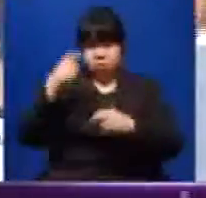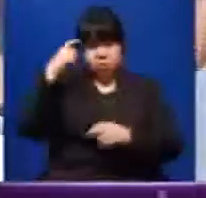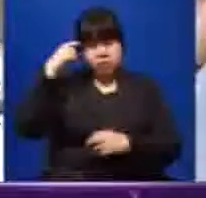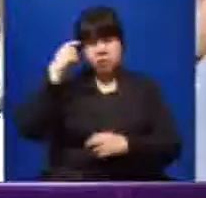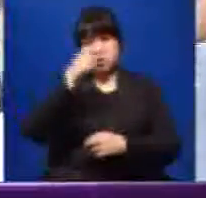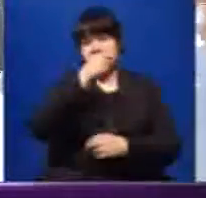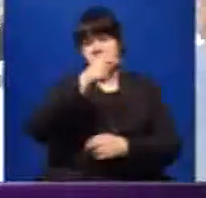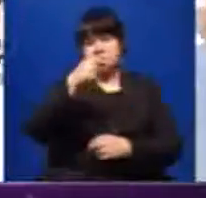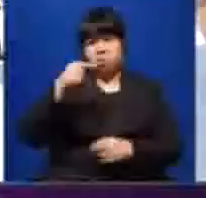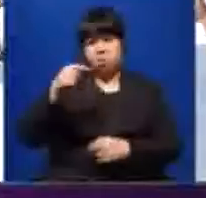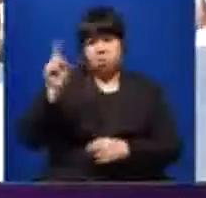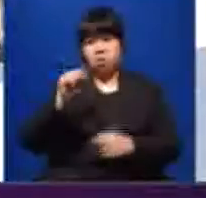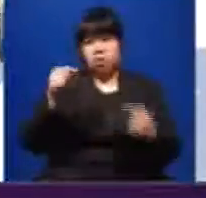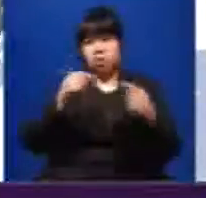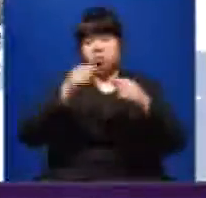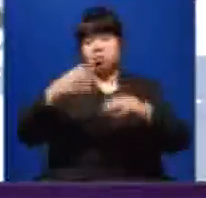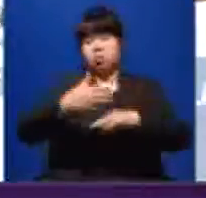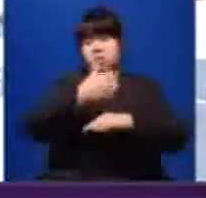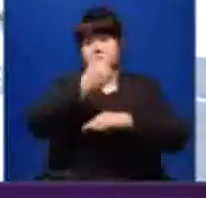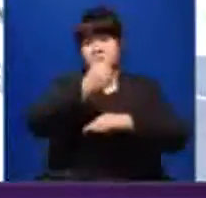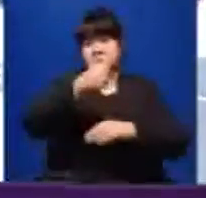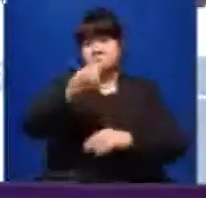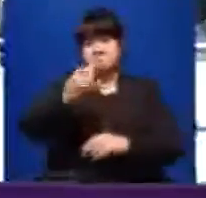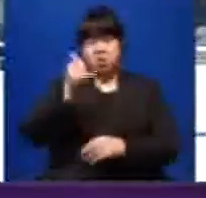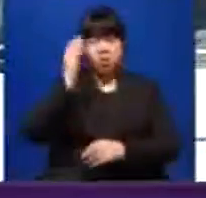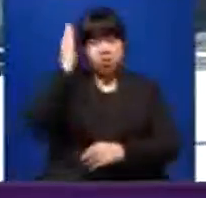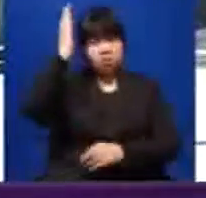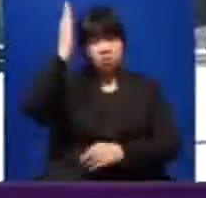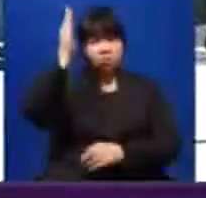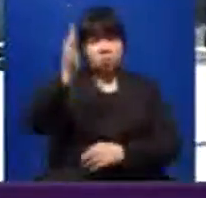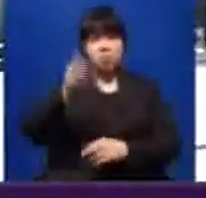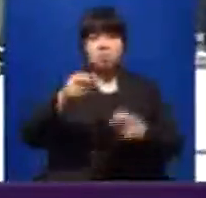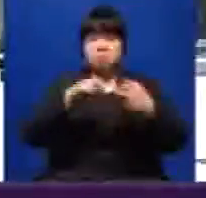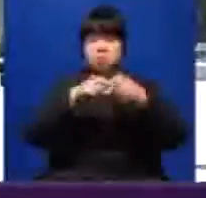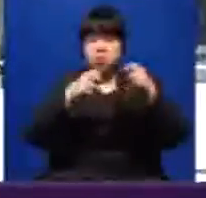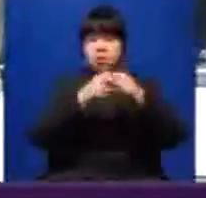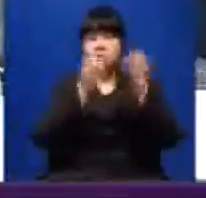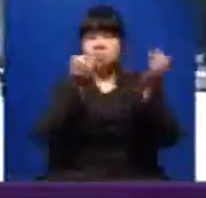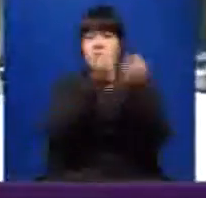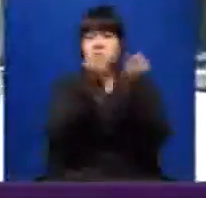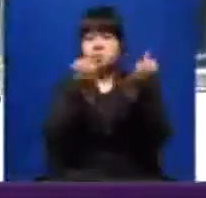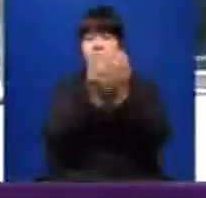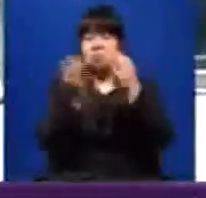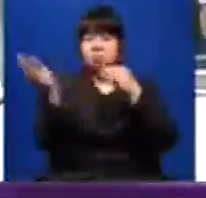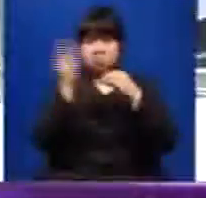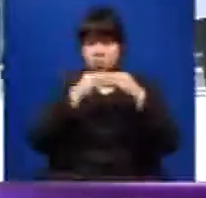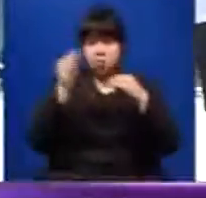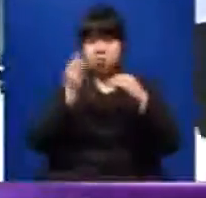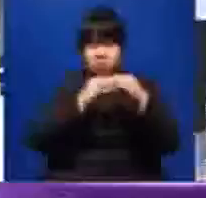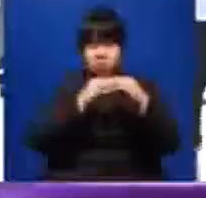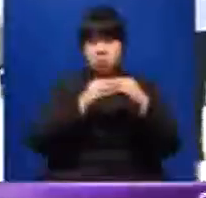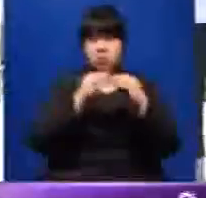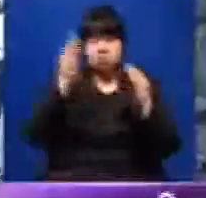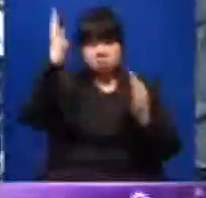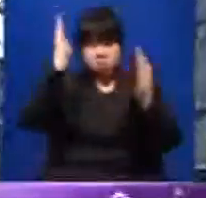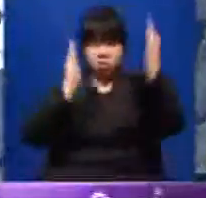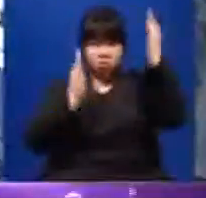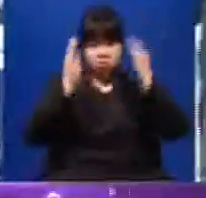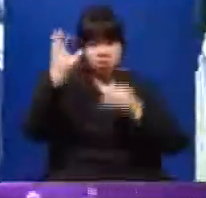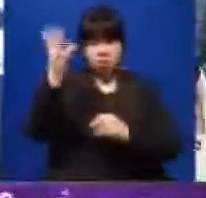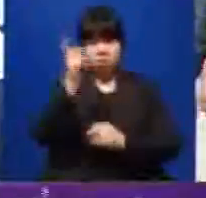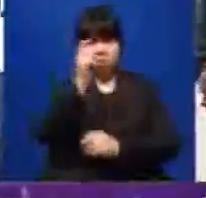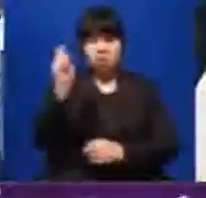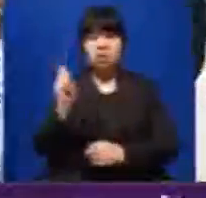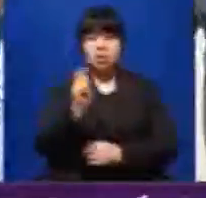ประนีประนอมทางการเมืองแล้วก็เชื่อว่ามีแนวโน้มของความขัดแย้งที่รุนแรงและกระทบต่อหลักการประชาธิปไตยในเอเชีย